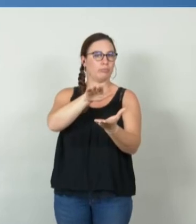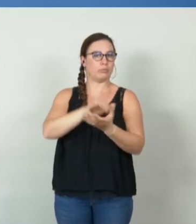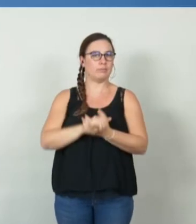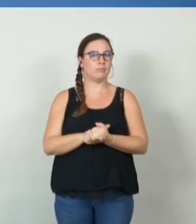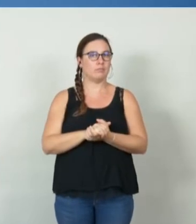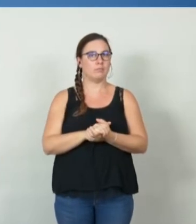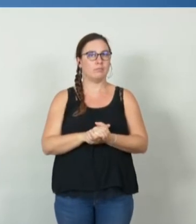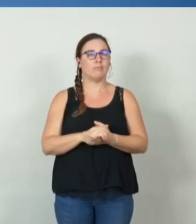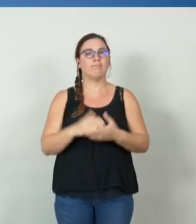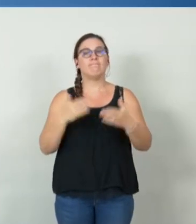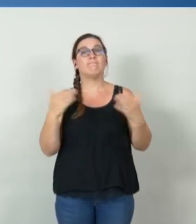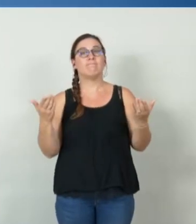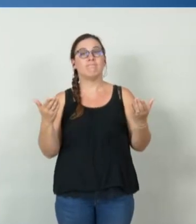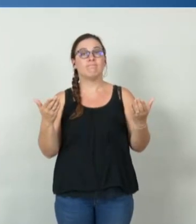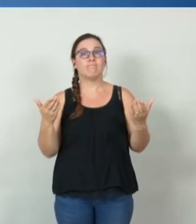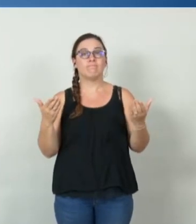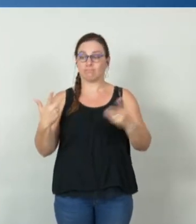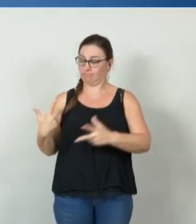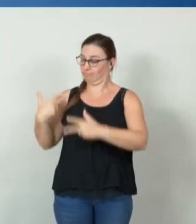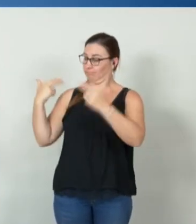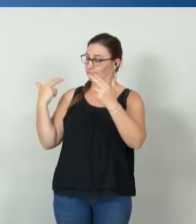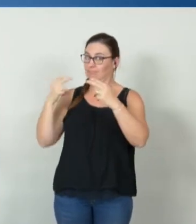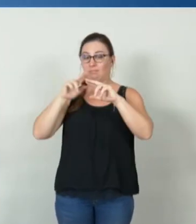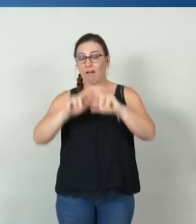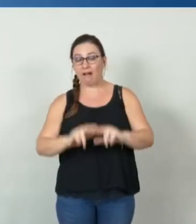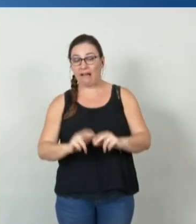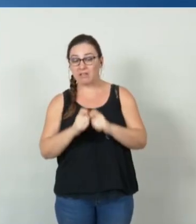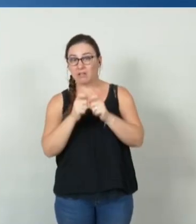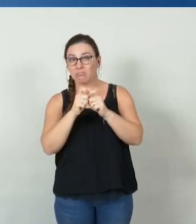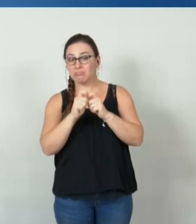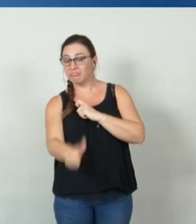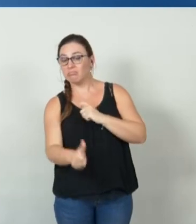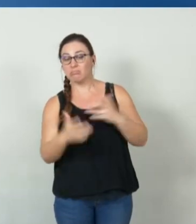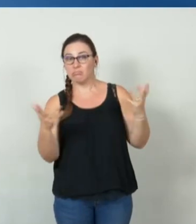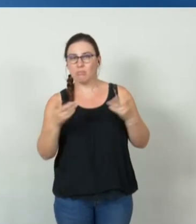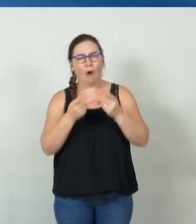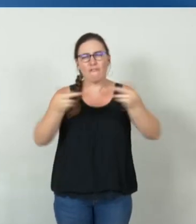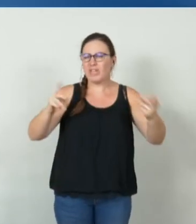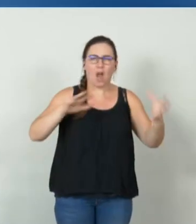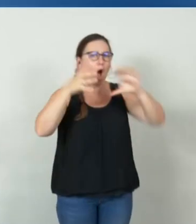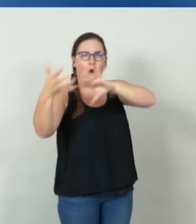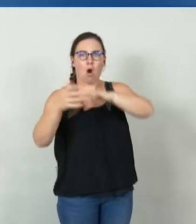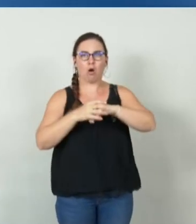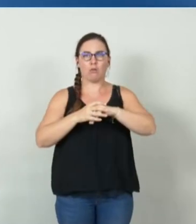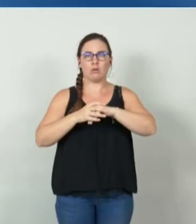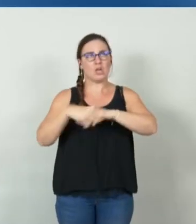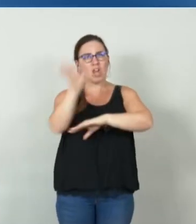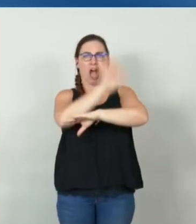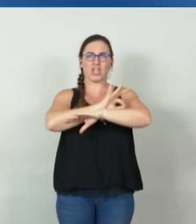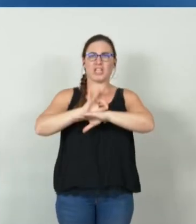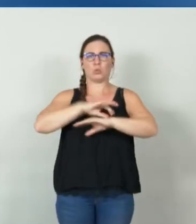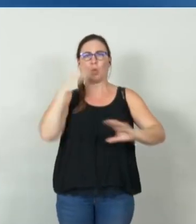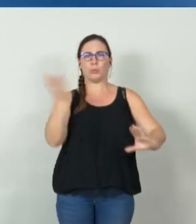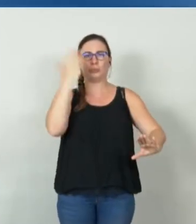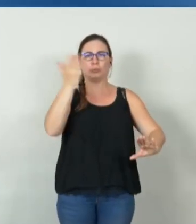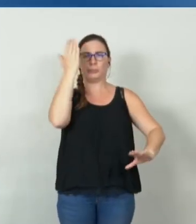reste-t-il de cet épisode une ville métamorphosée ainsi architectural remarquable qui aura